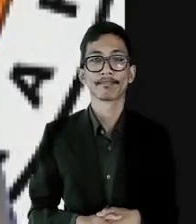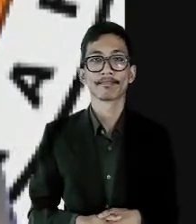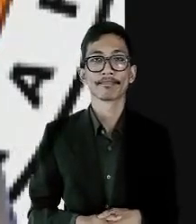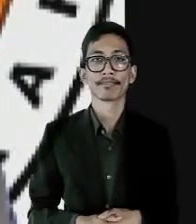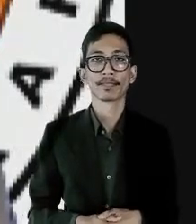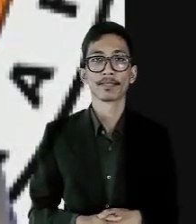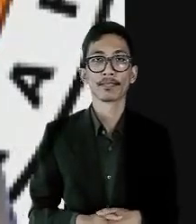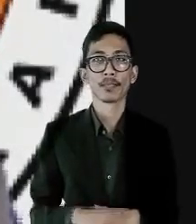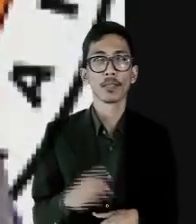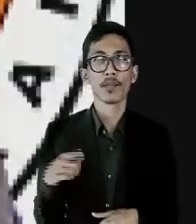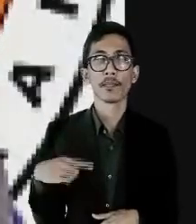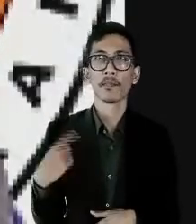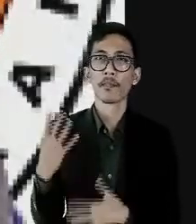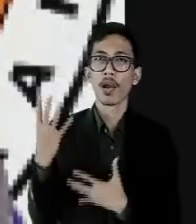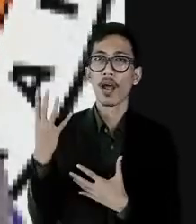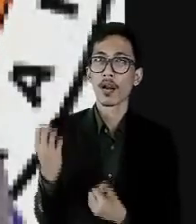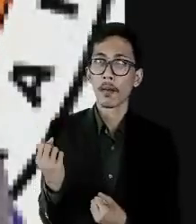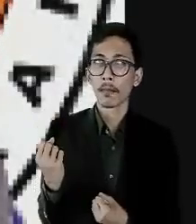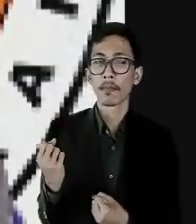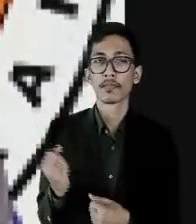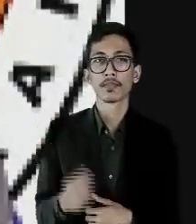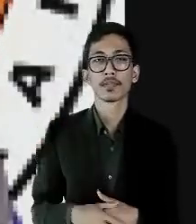Harapan kami bahwa